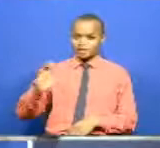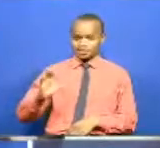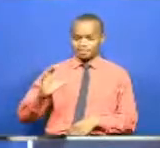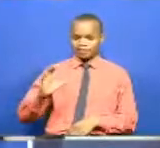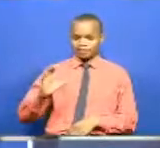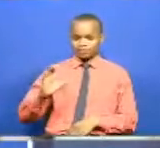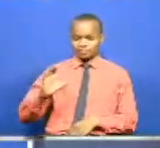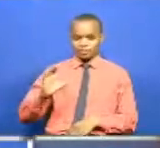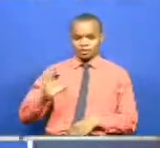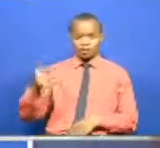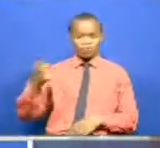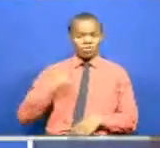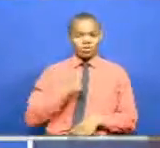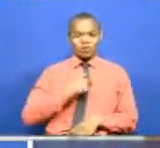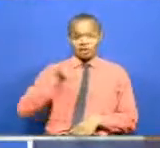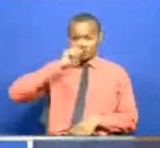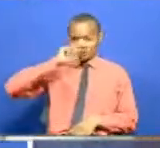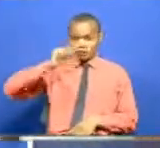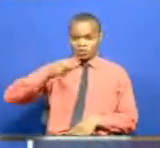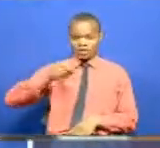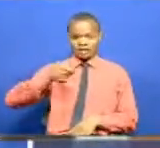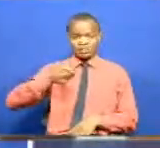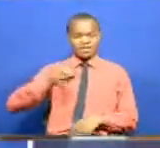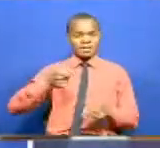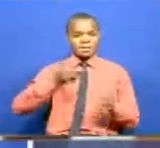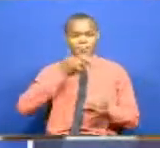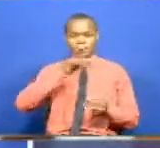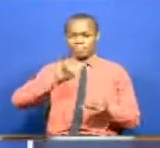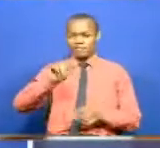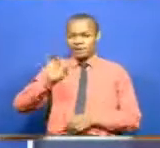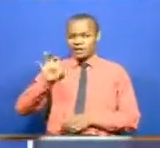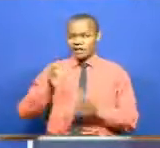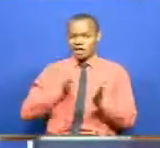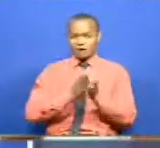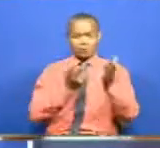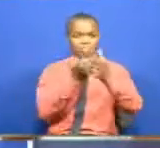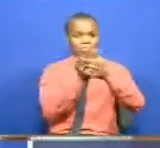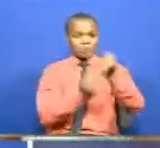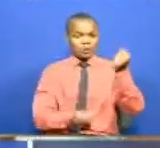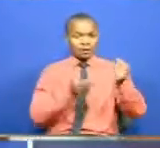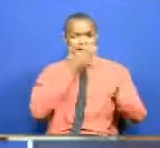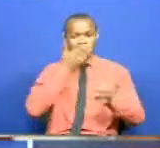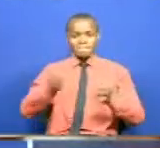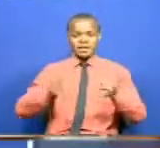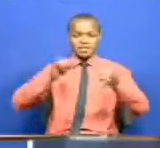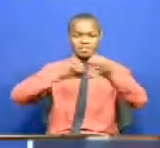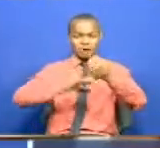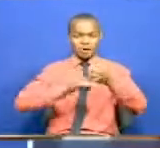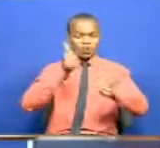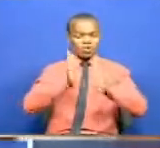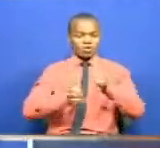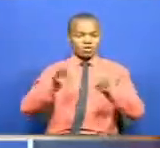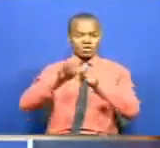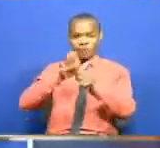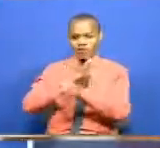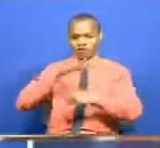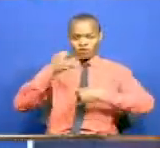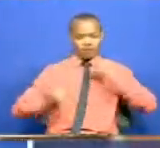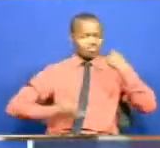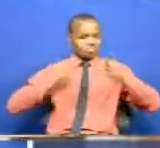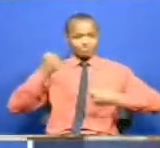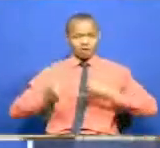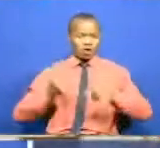KBC, tunawatakia Freddy na Jackie ndoa ya kufana iliyojawa raha bila